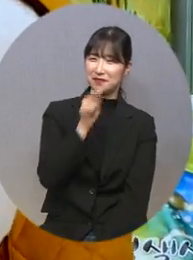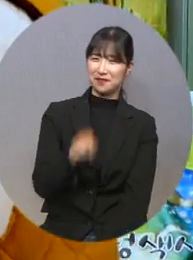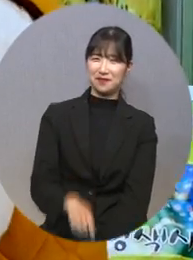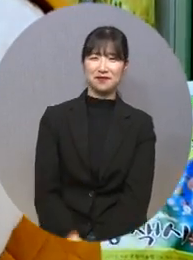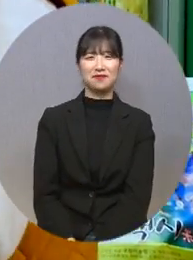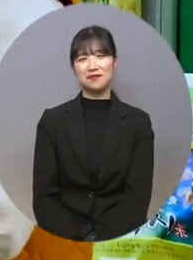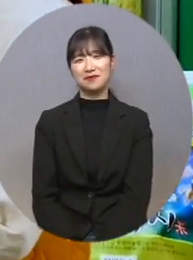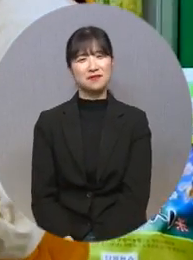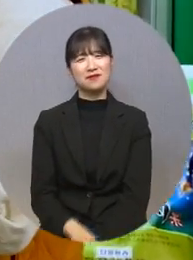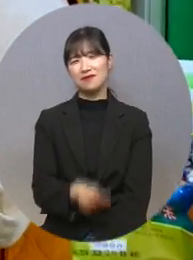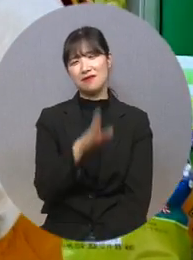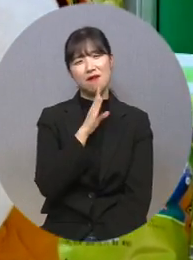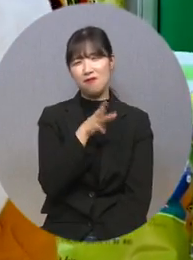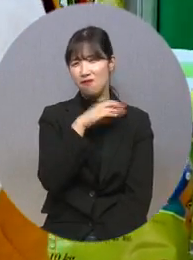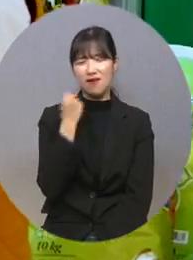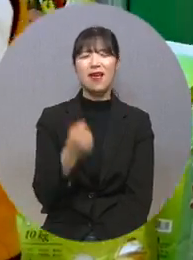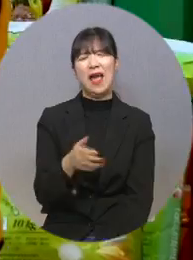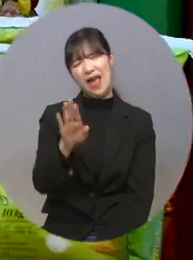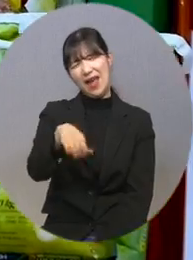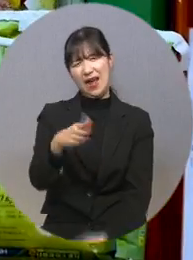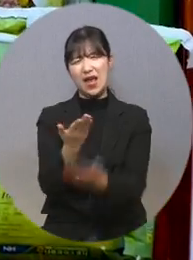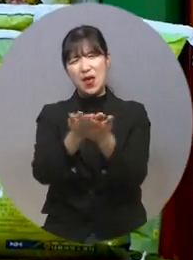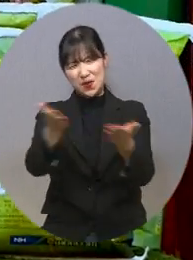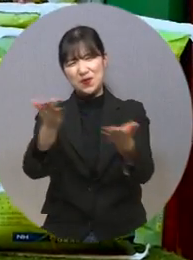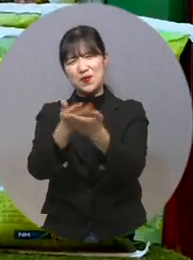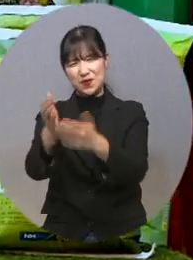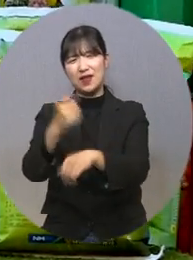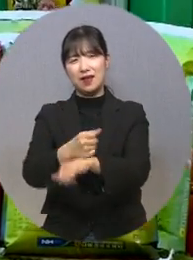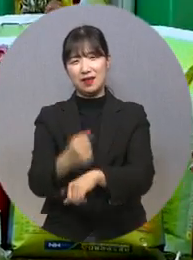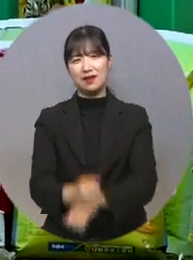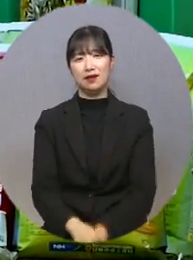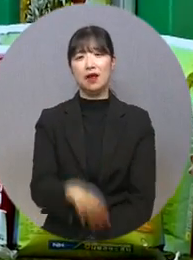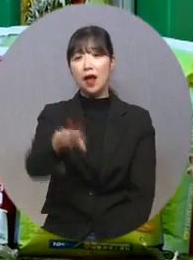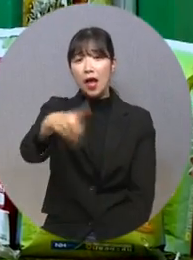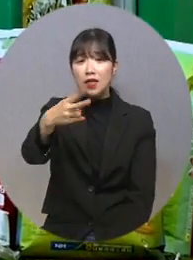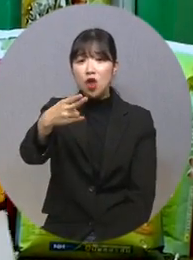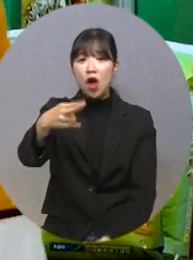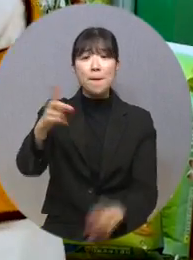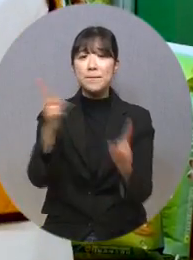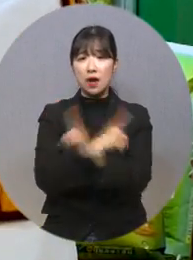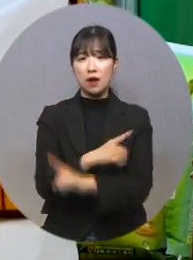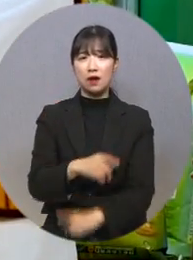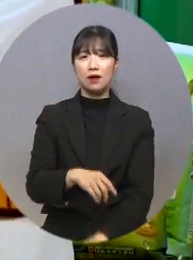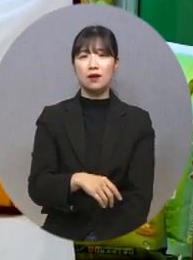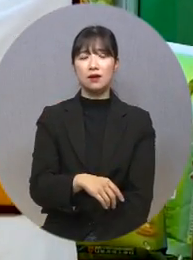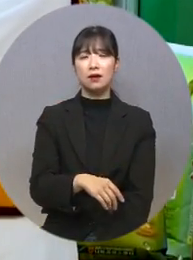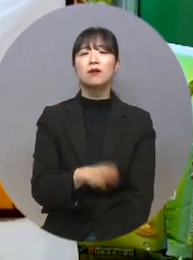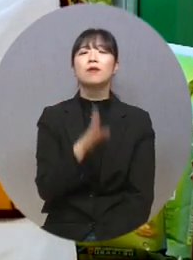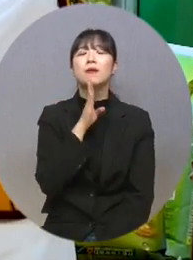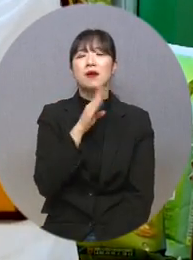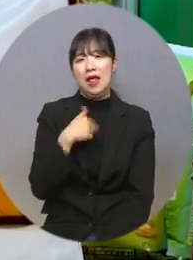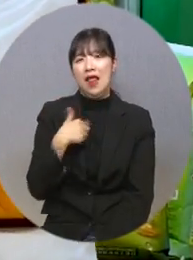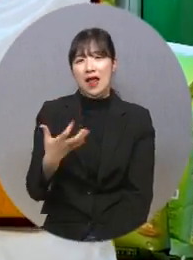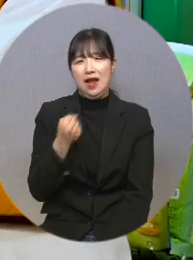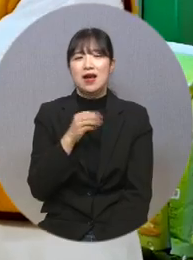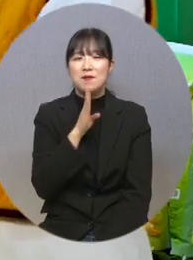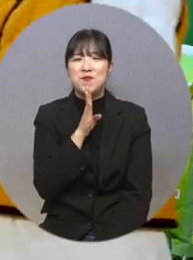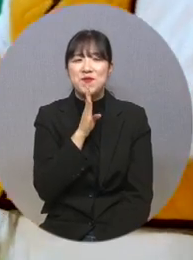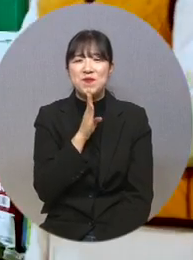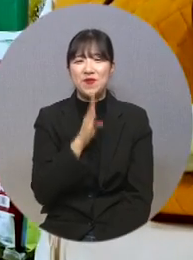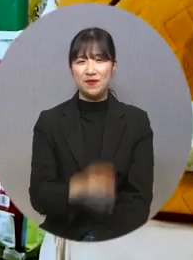육즙이 아, 맛 좀 보여드리세요. 아, 이제 젓가락 바꿔서 드려야 돼. 아, 육즙, 아, 맞아. 이거 안 하면 안 거야.